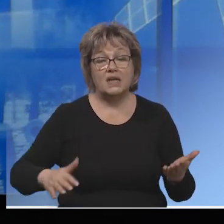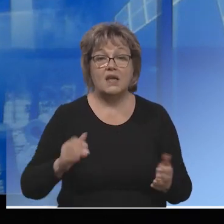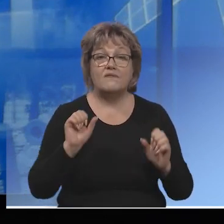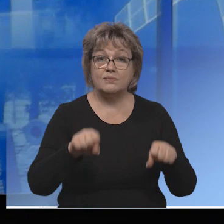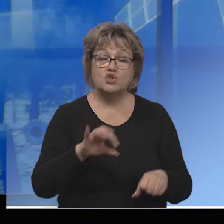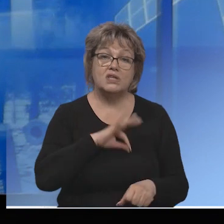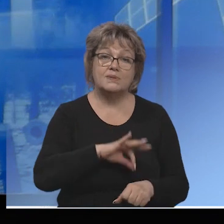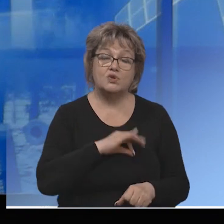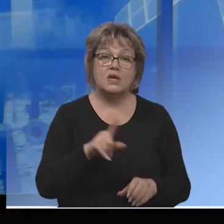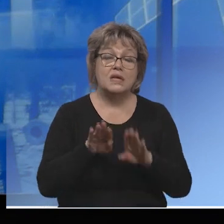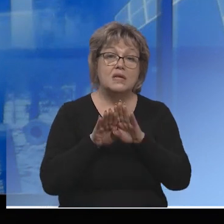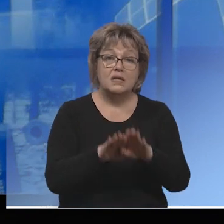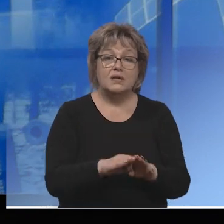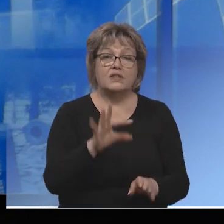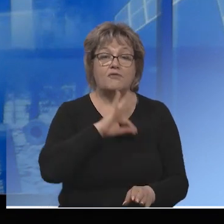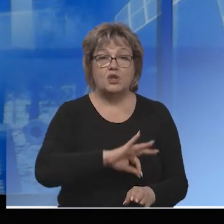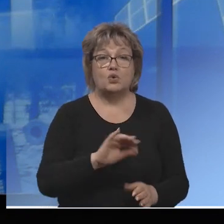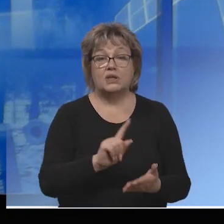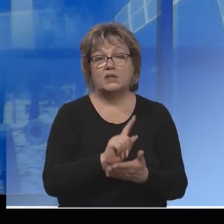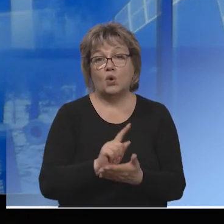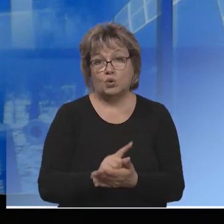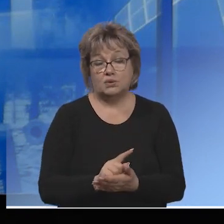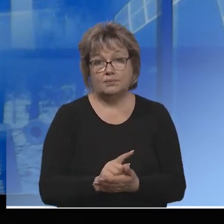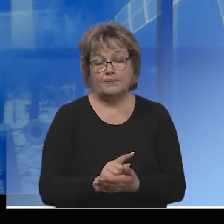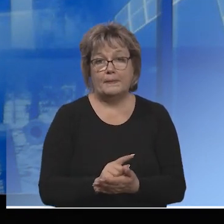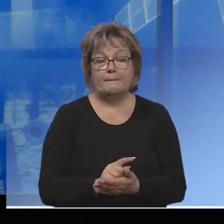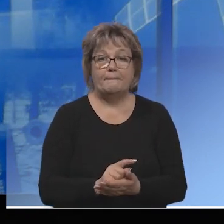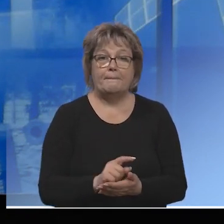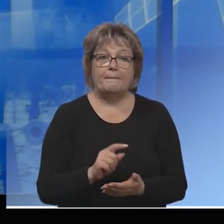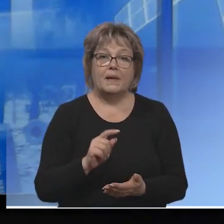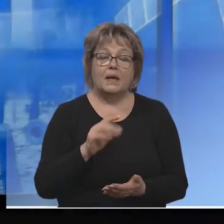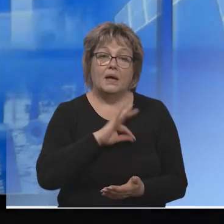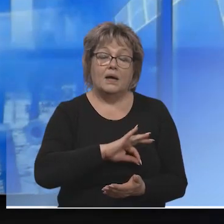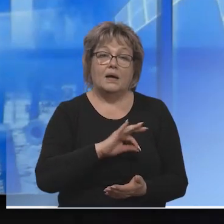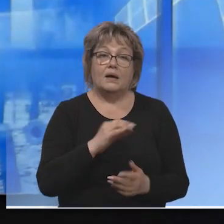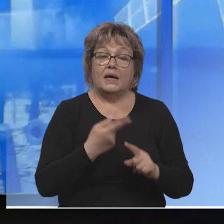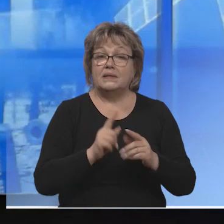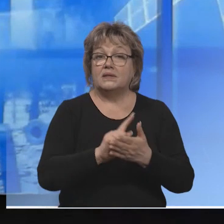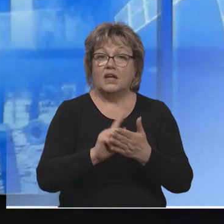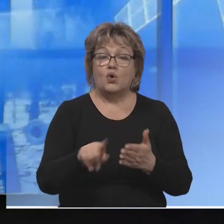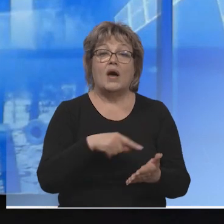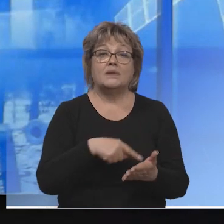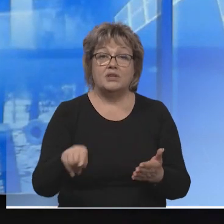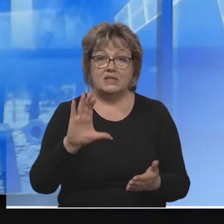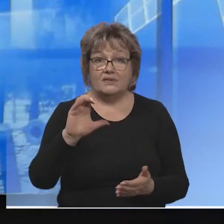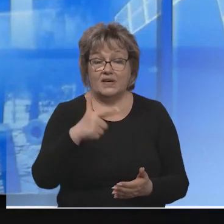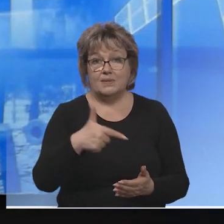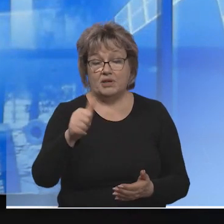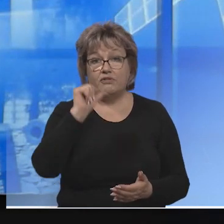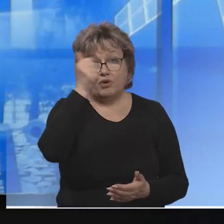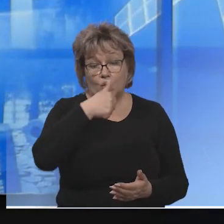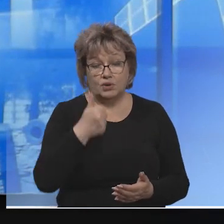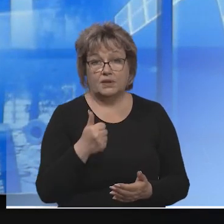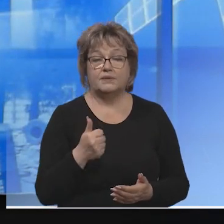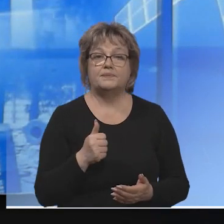продления возможности использования единого налога на вмененный доход. Мы все знаем, что с 2021 года этот налог отменяется. Такая